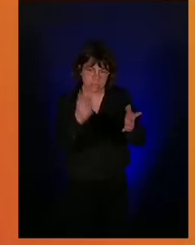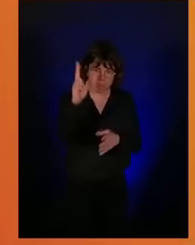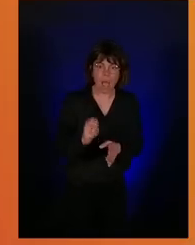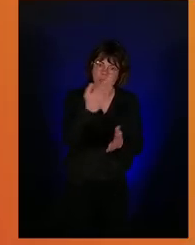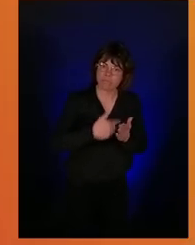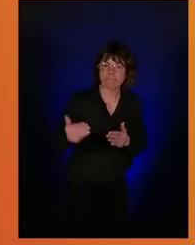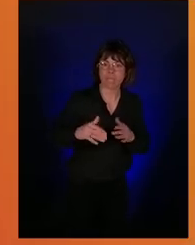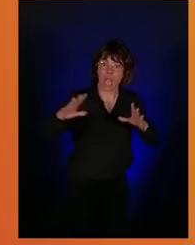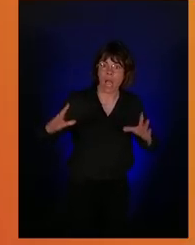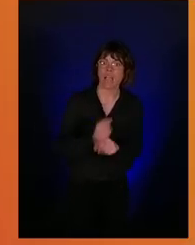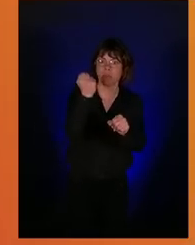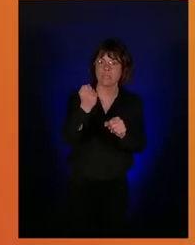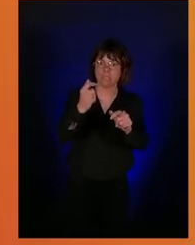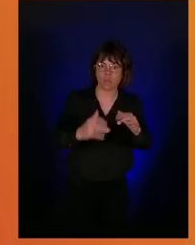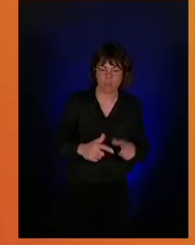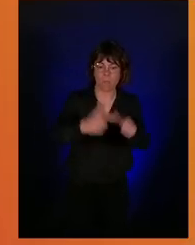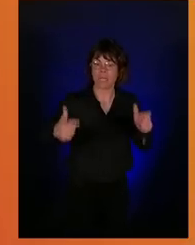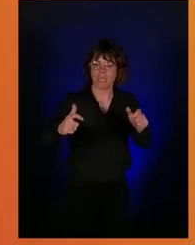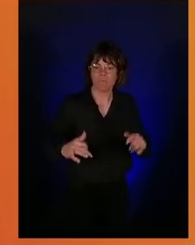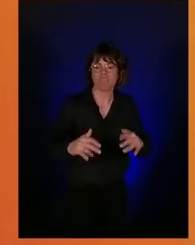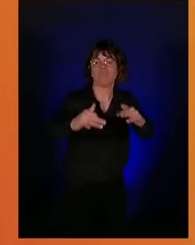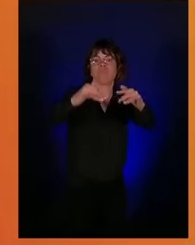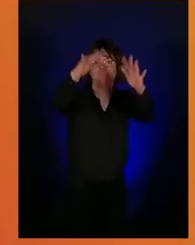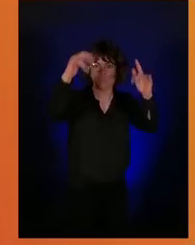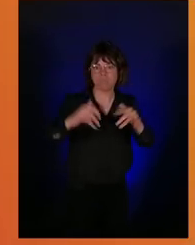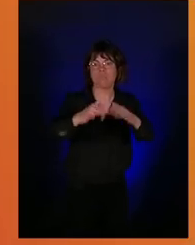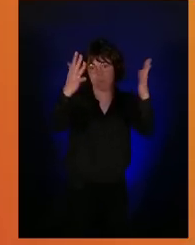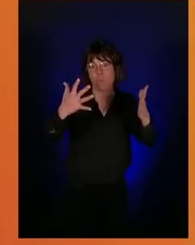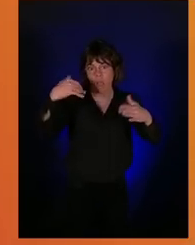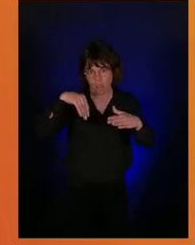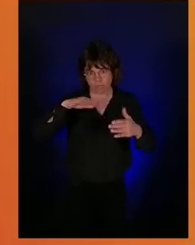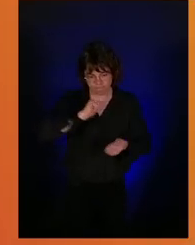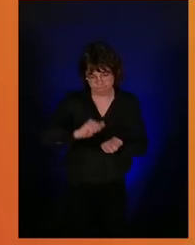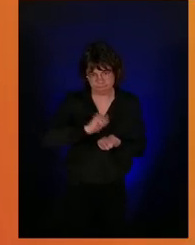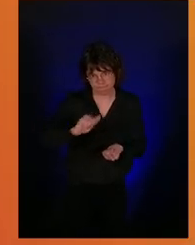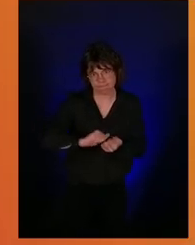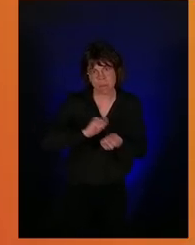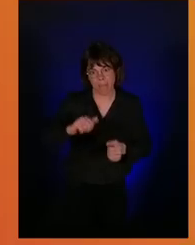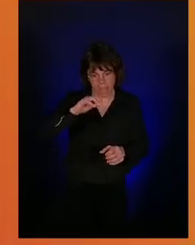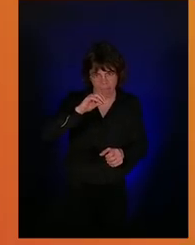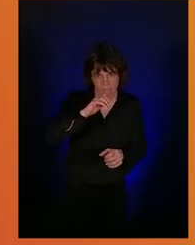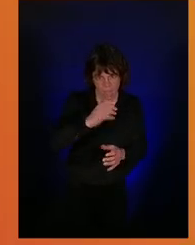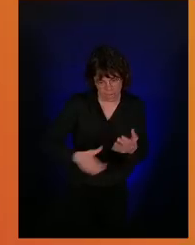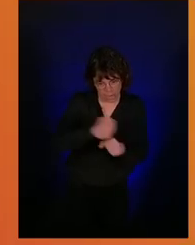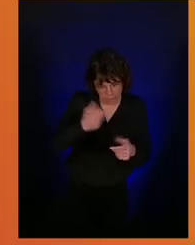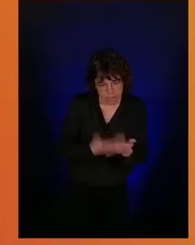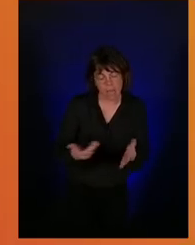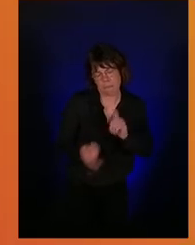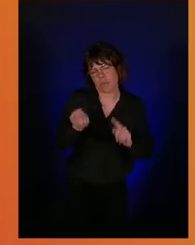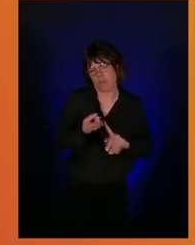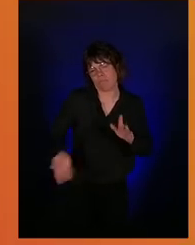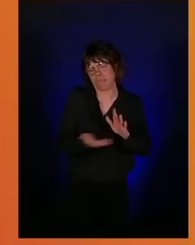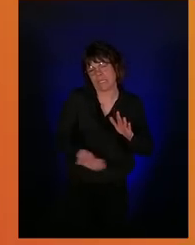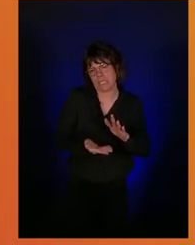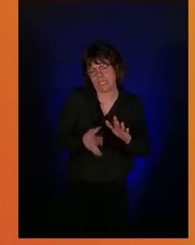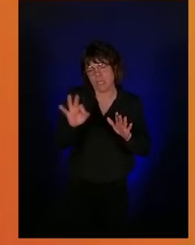grande victoire, c'est quand il y aura de la fumée au-dessus et qu'on refabriquera de la matière avec nos salariés à la CGT. Ça, c'est important. Malgré que ce soit un bastion,